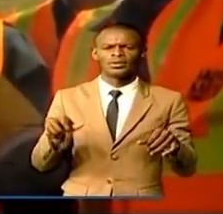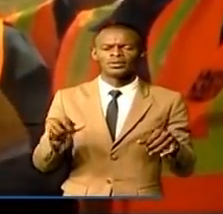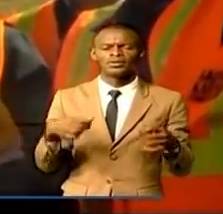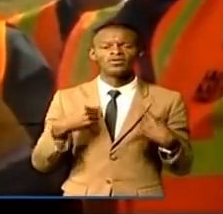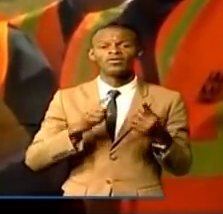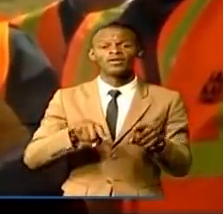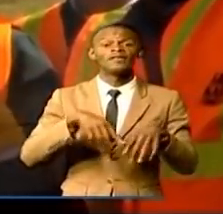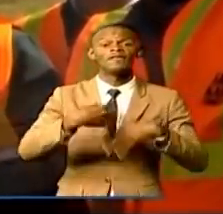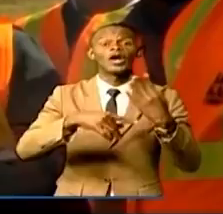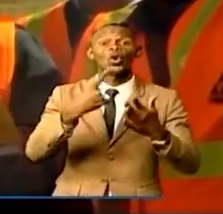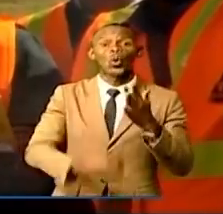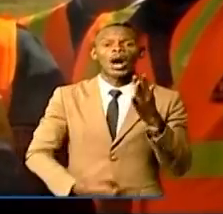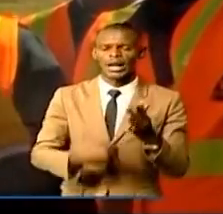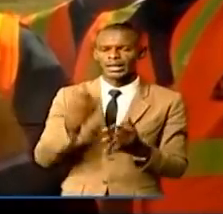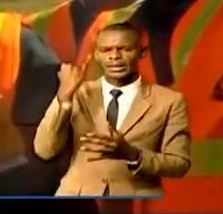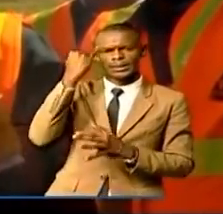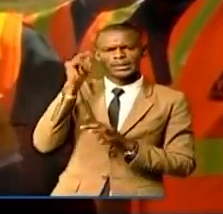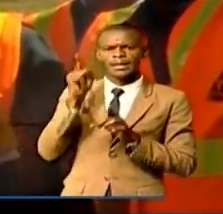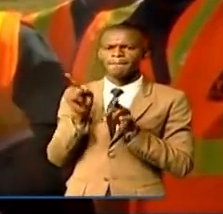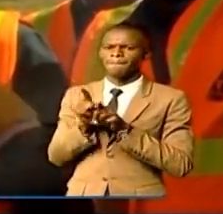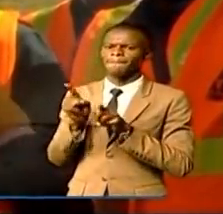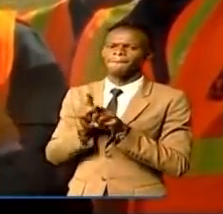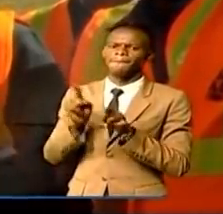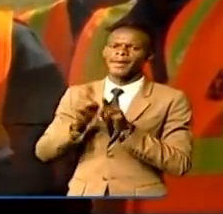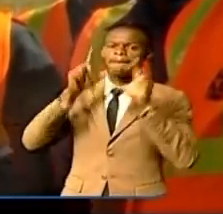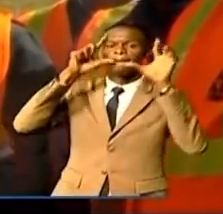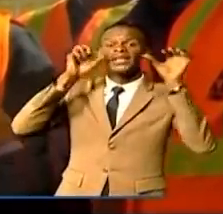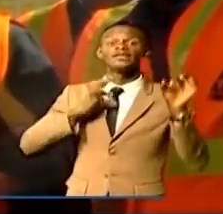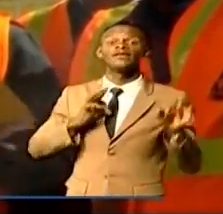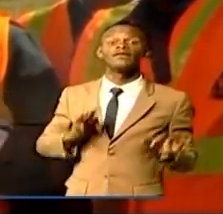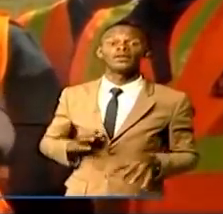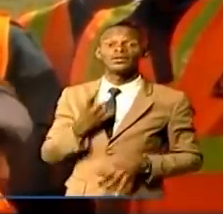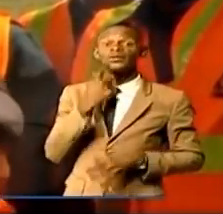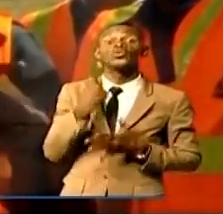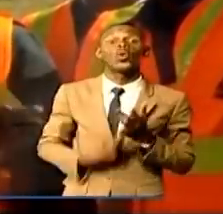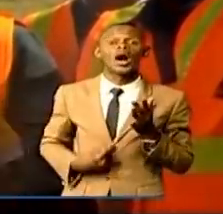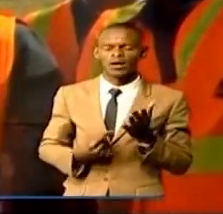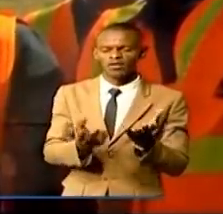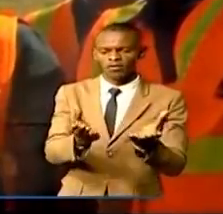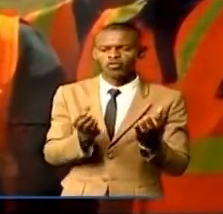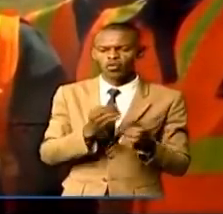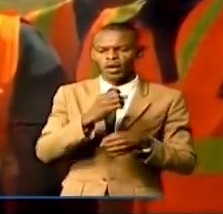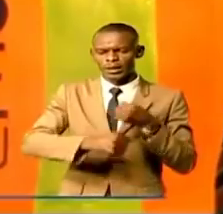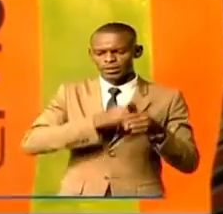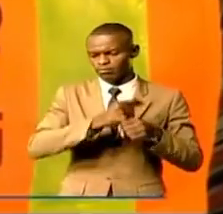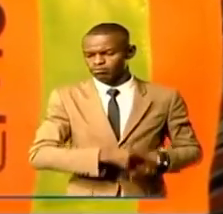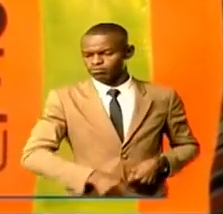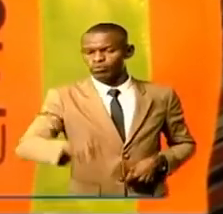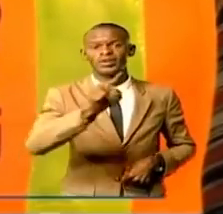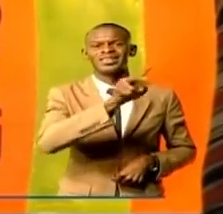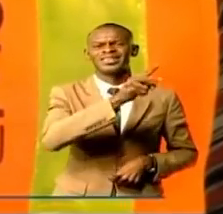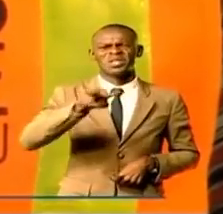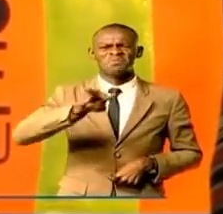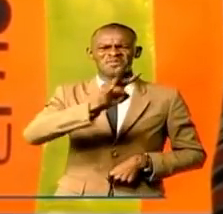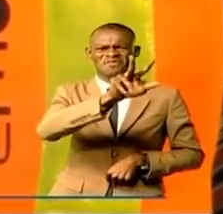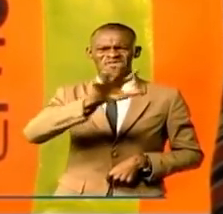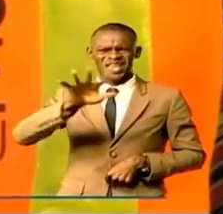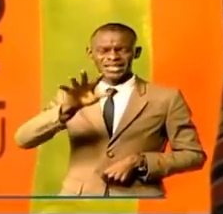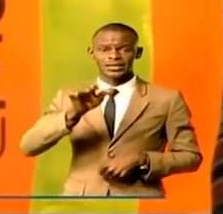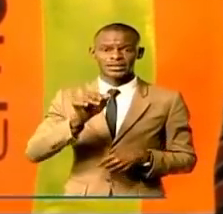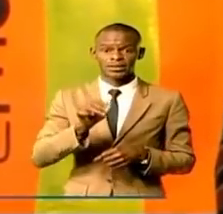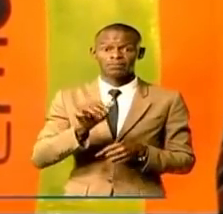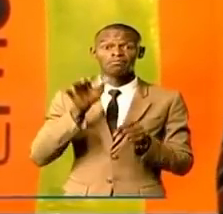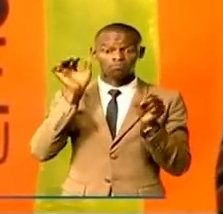d'ici 2023, qu'on ait des milliards d'arbres. C'est juste pour dire que nous ayons des forêts, que nous ayons plusieurs